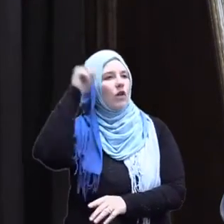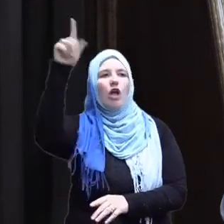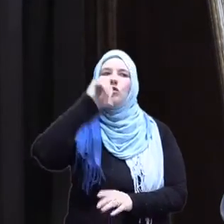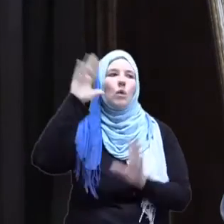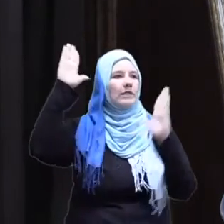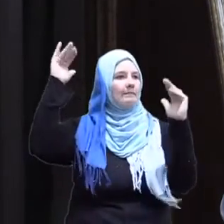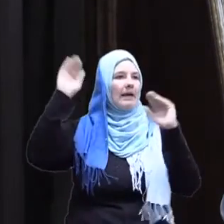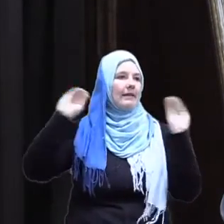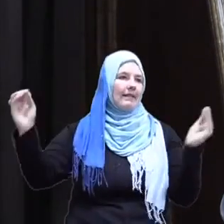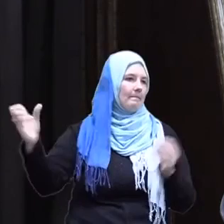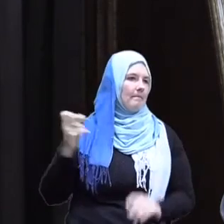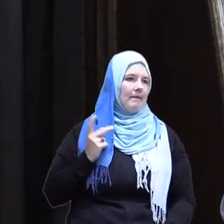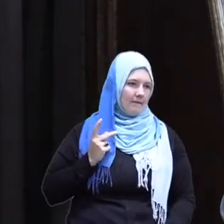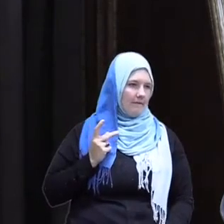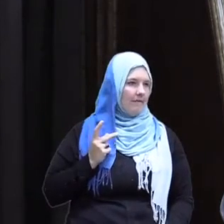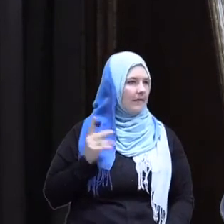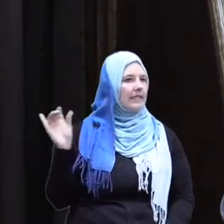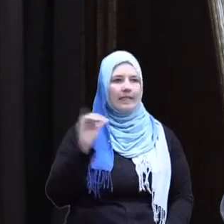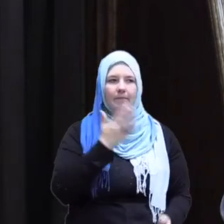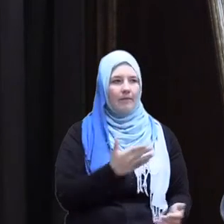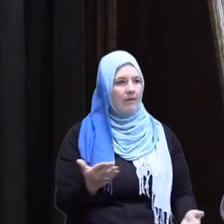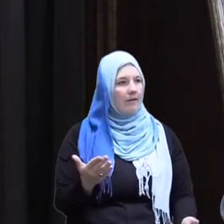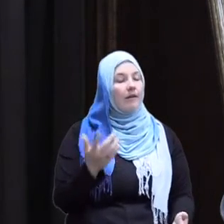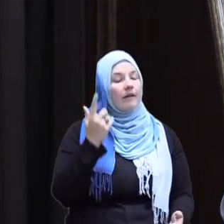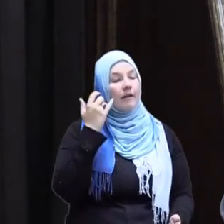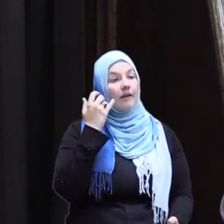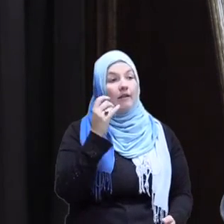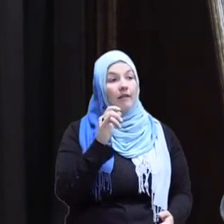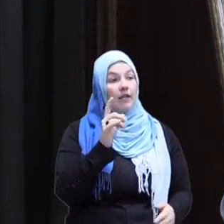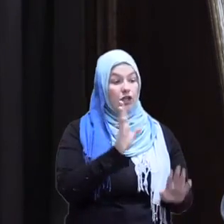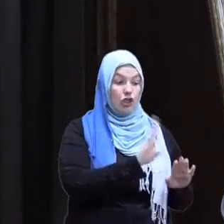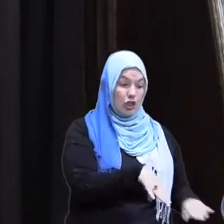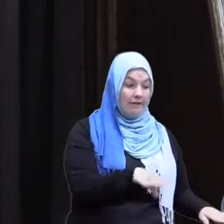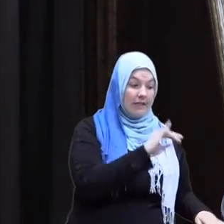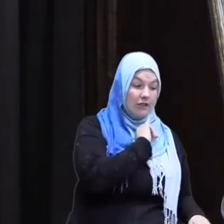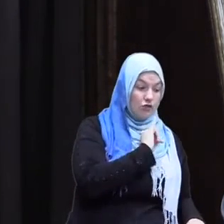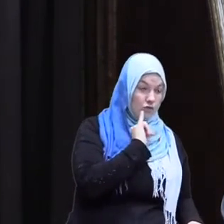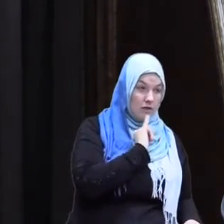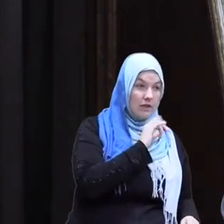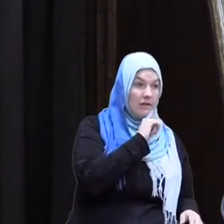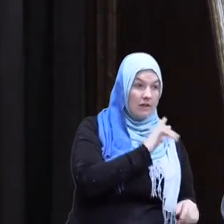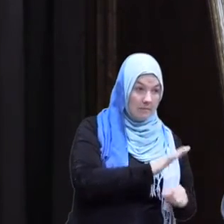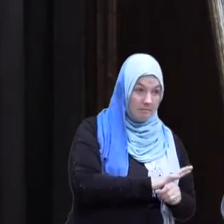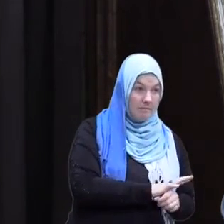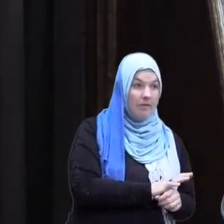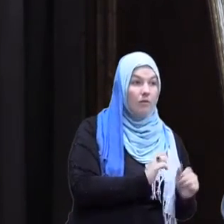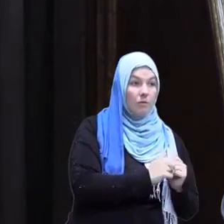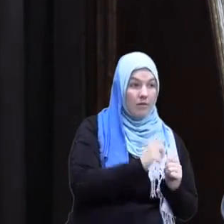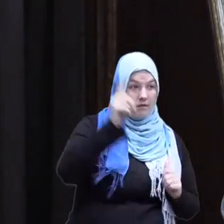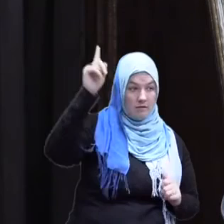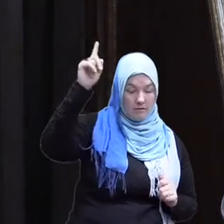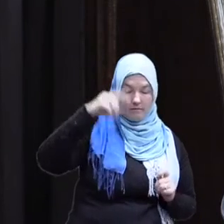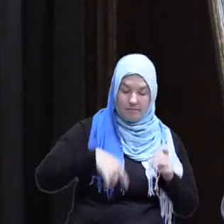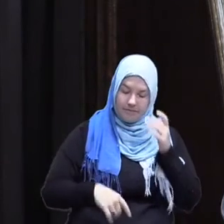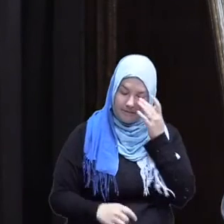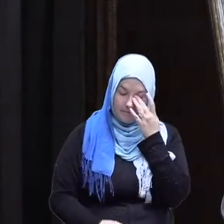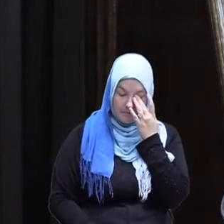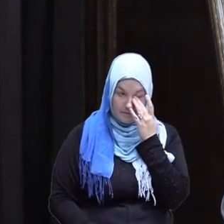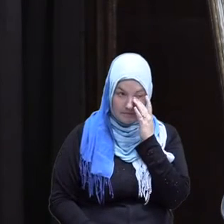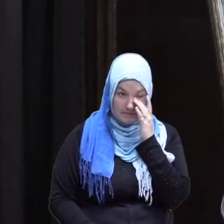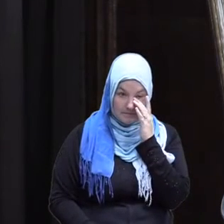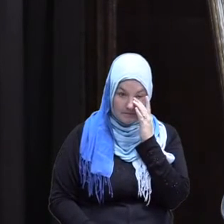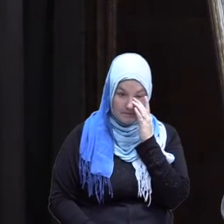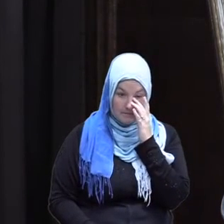So here is the covenant Allah has taken from the children of Israel. وَإِذْ أَخَذْنَا مِيثَاقَ بَنِي